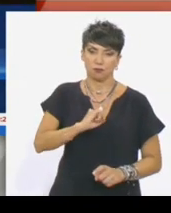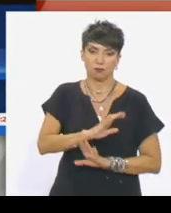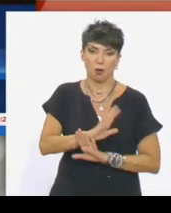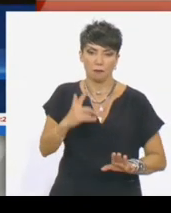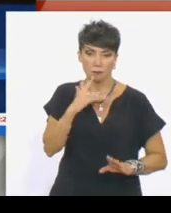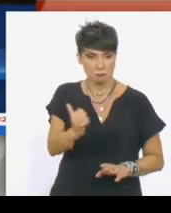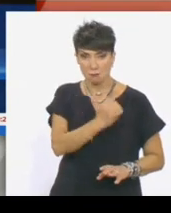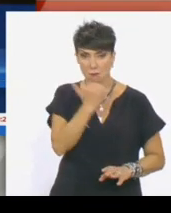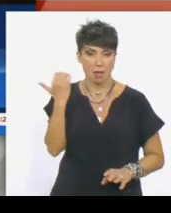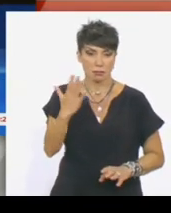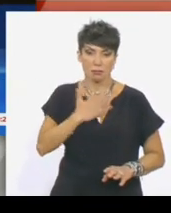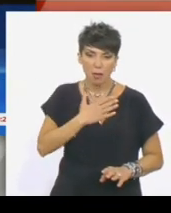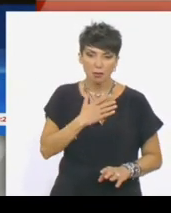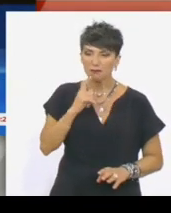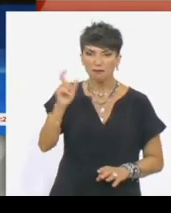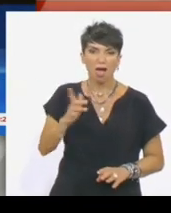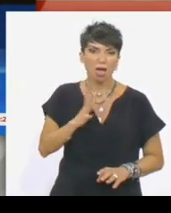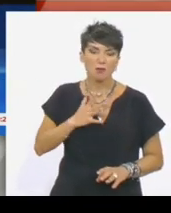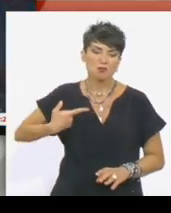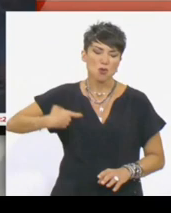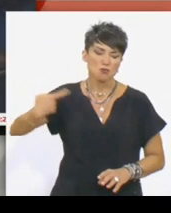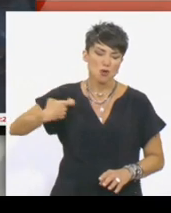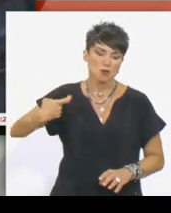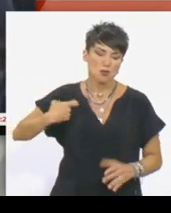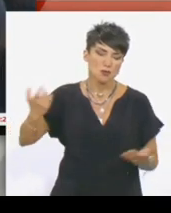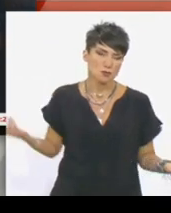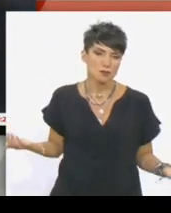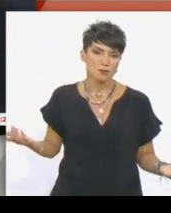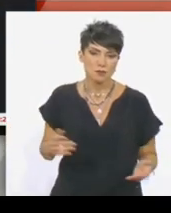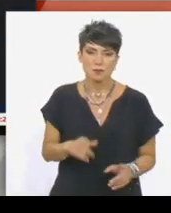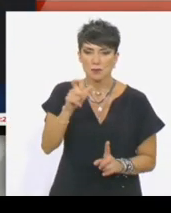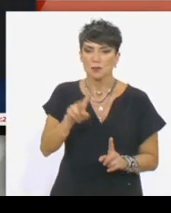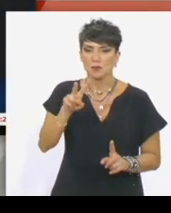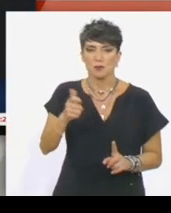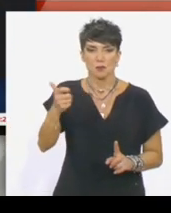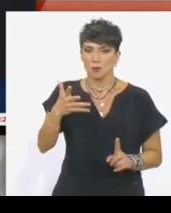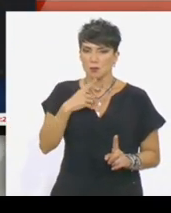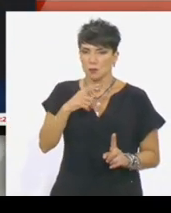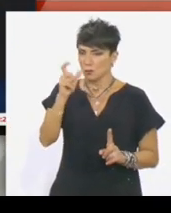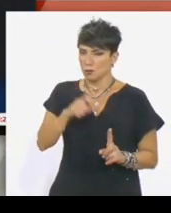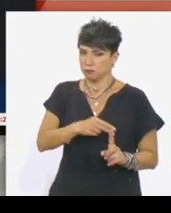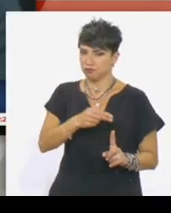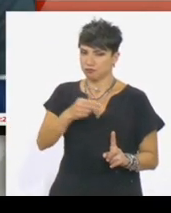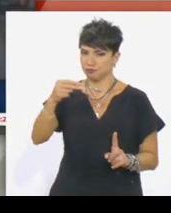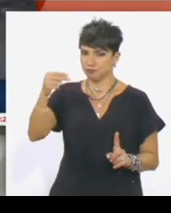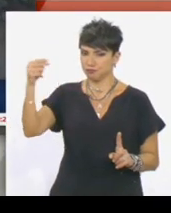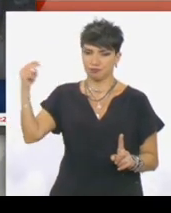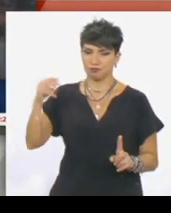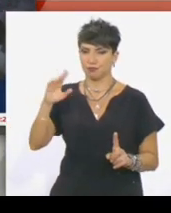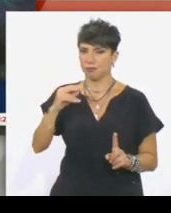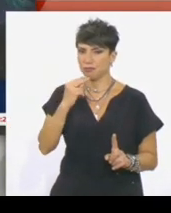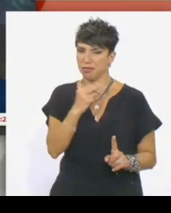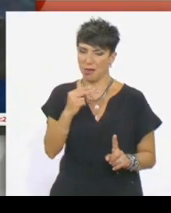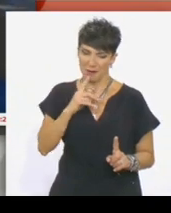έχουμε μετανιώσει, αλλά αυτό το άτομο συνεχώς προκαλεί. Ο 26χρονος τράπερ είναι ένας από τους πιο γνωστούς στο συγκεκριμένο